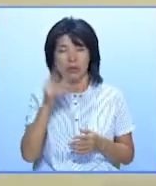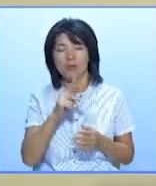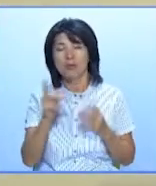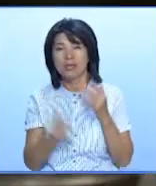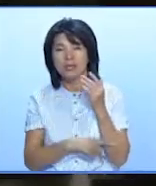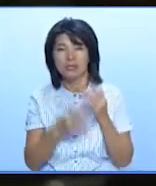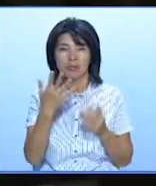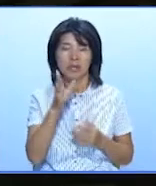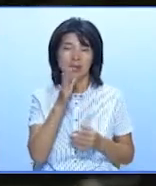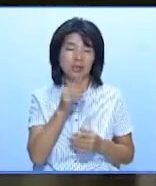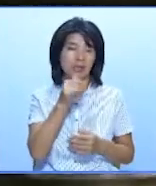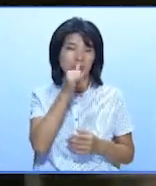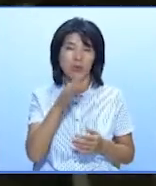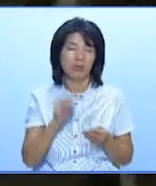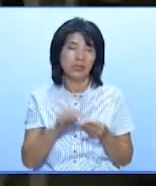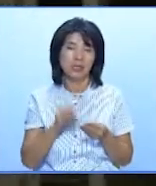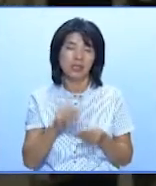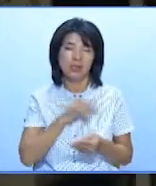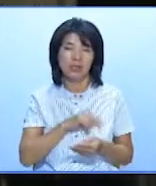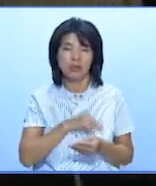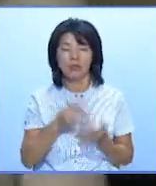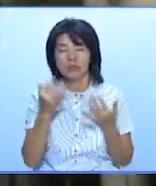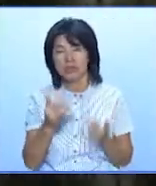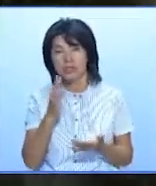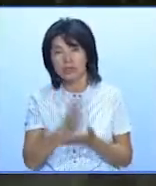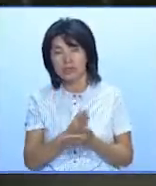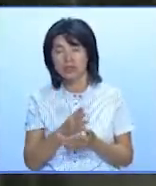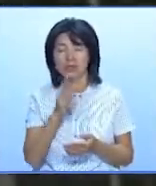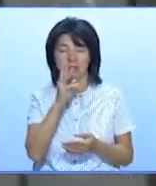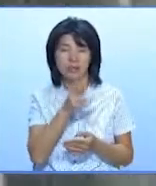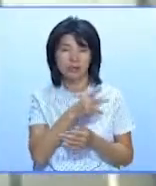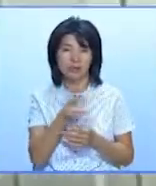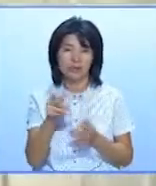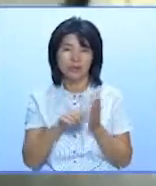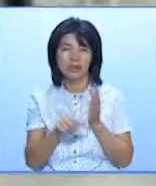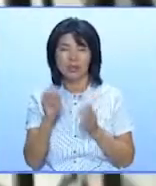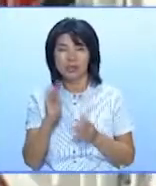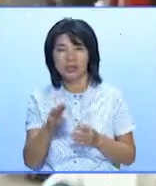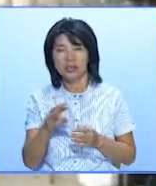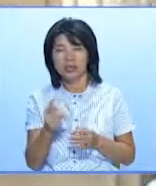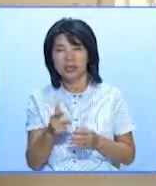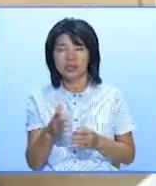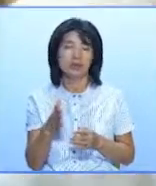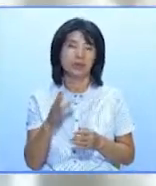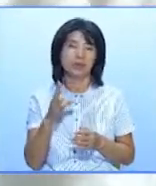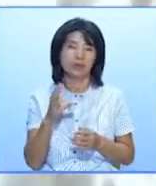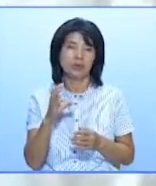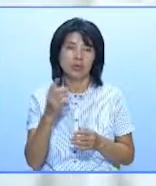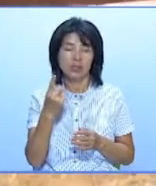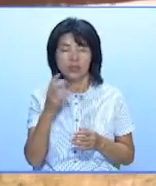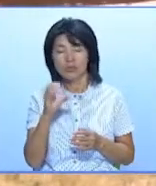найти постоянное место работы. Сейчас оно есть. Заработная плата оператора составляет 60 тысяч тенге. График – сутки двое.